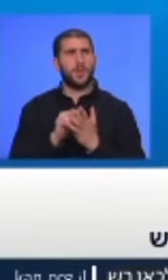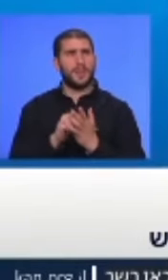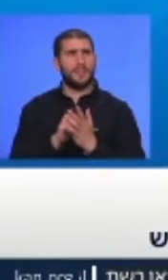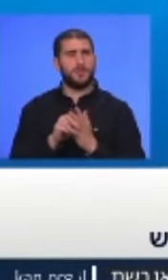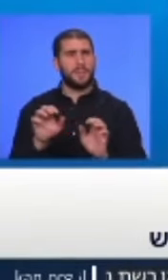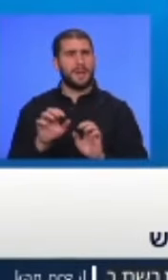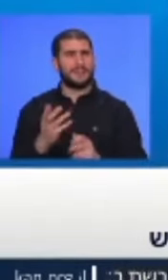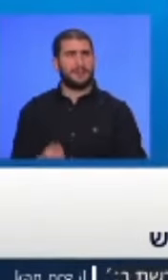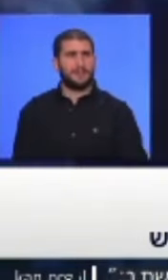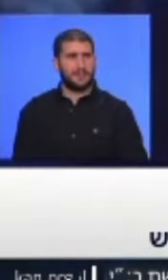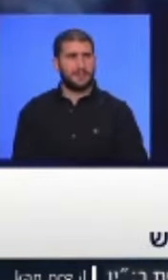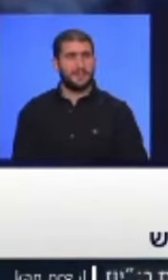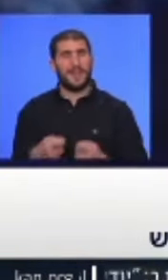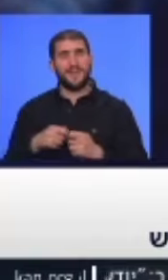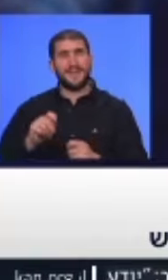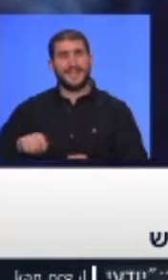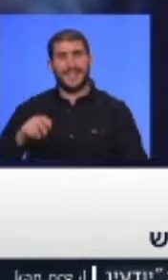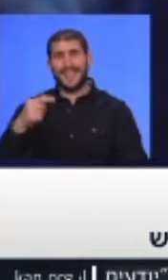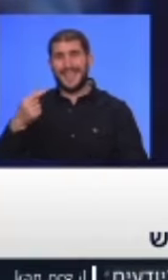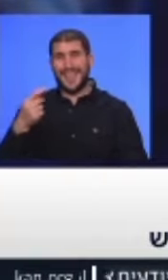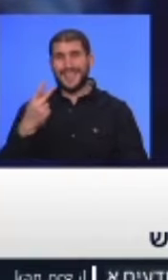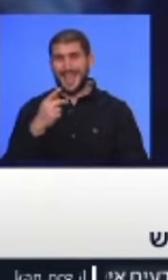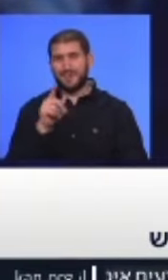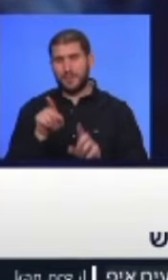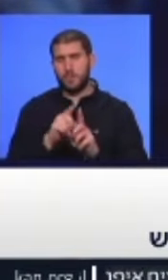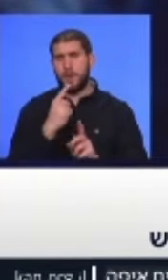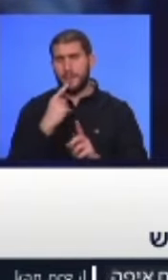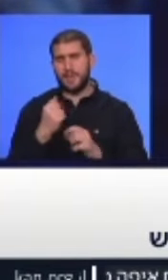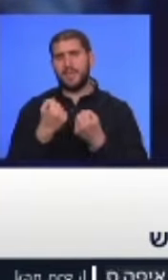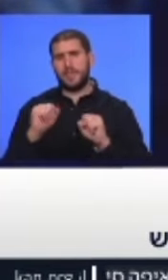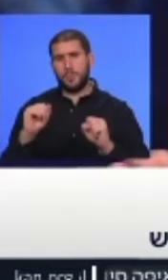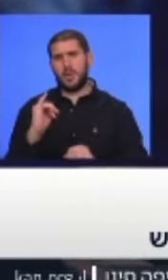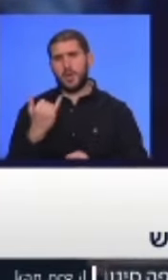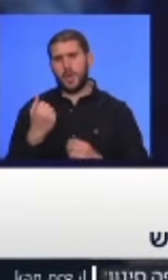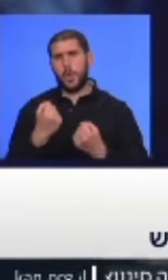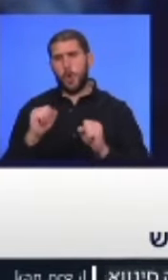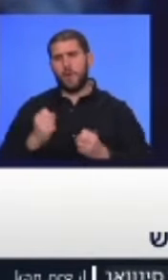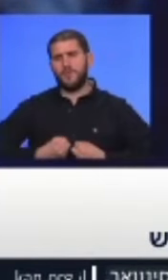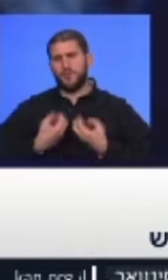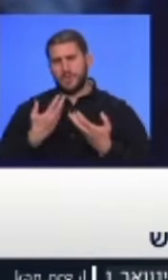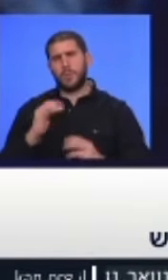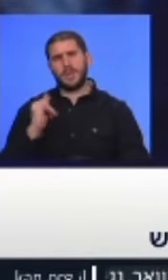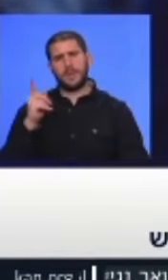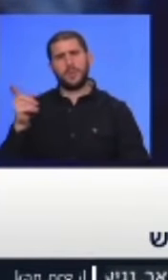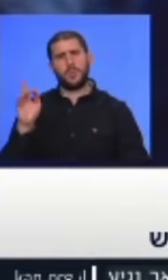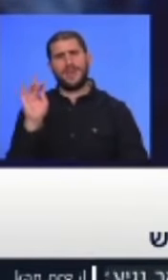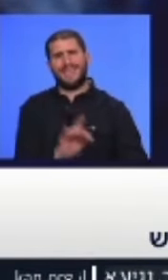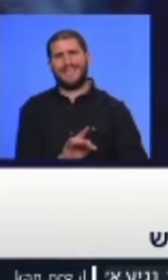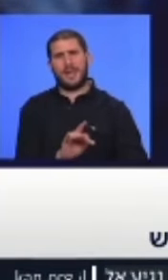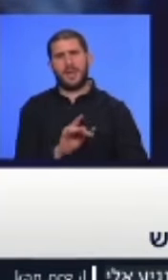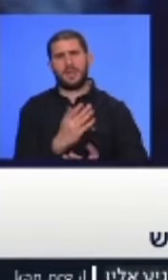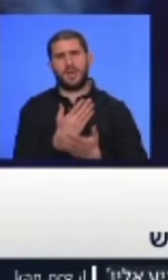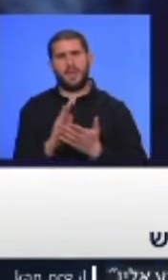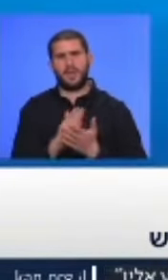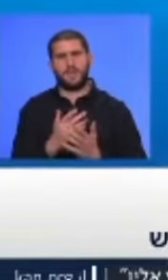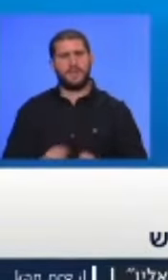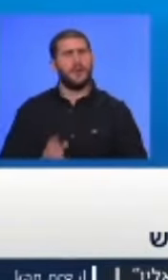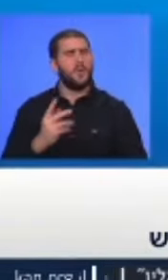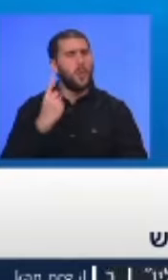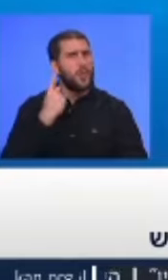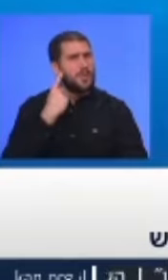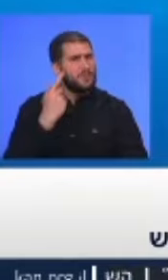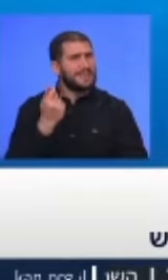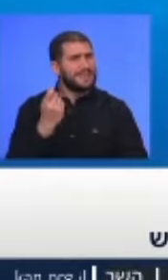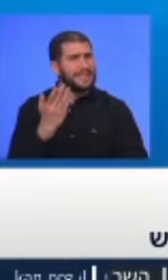אותם. הנימוק של חבר הכנסת גלעד קריב הוא כמו שאת אומרת. דמוקרטיה וחופש הדיבור, ולכן הוא באמת התנגד יחד עם חבר הכנסת הערבי. אז בוא נשמע קצת, בוא נראה